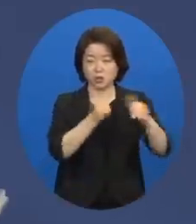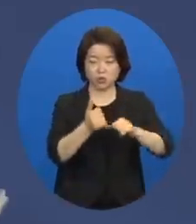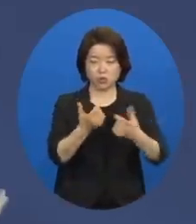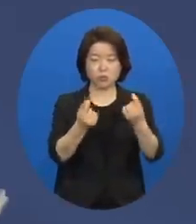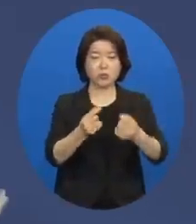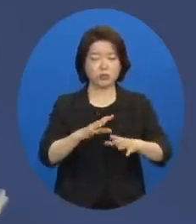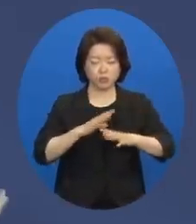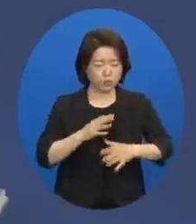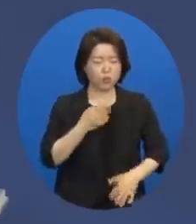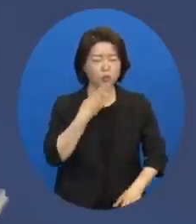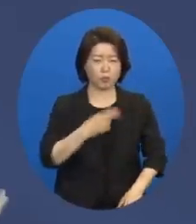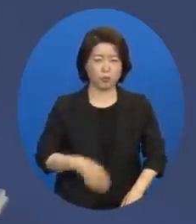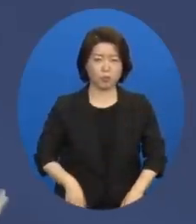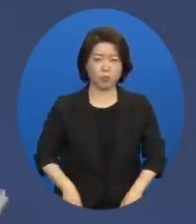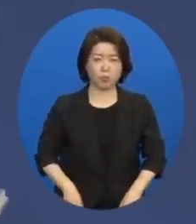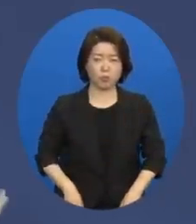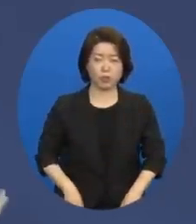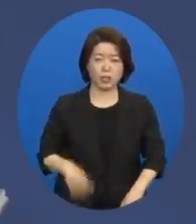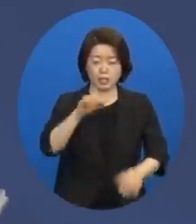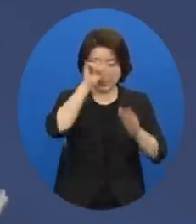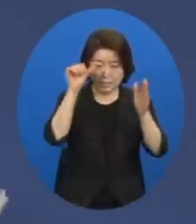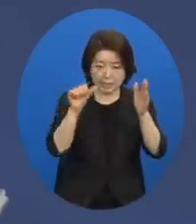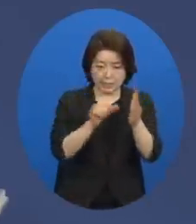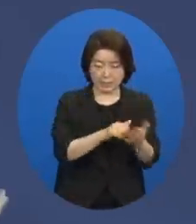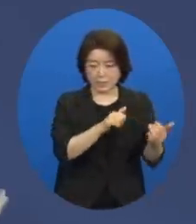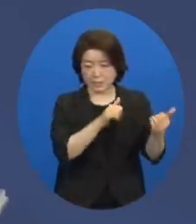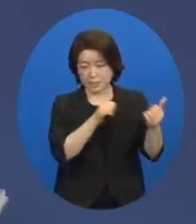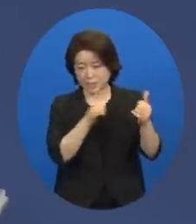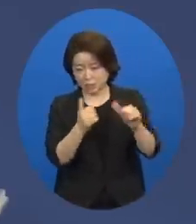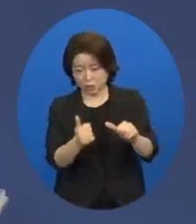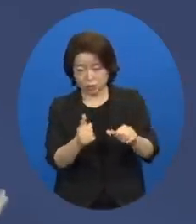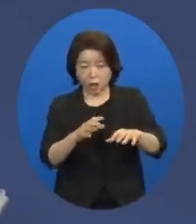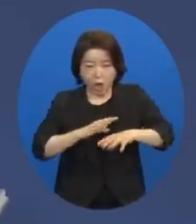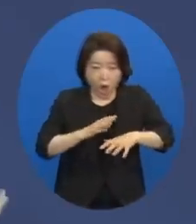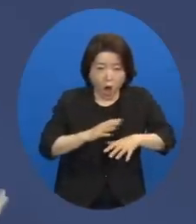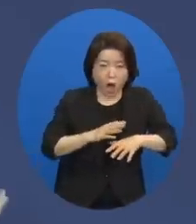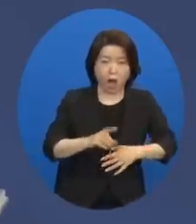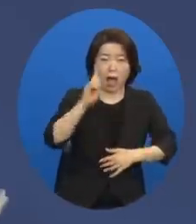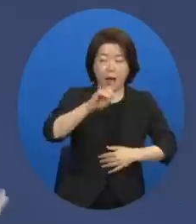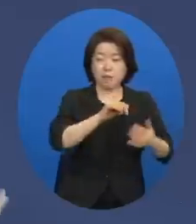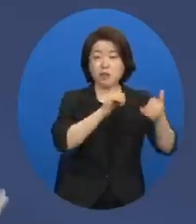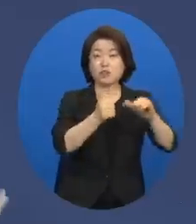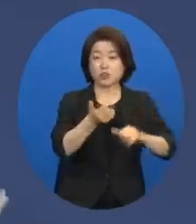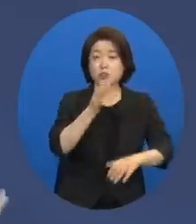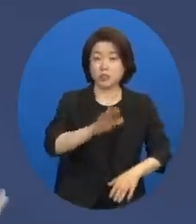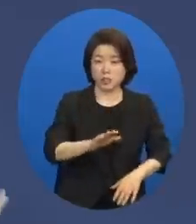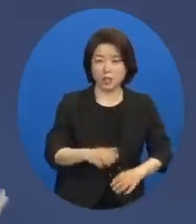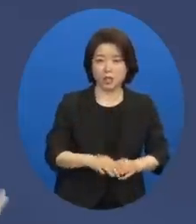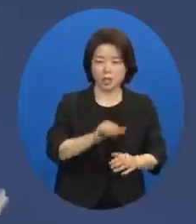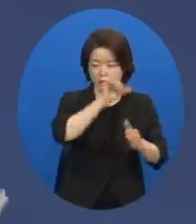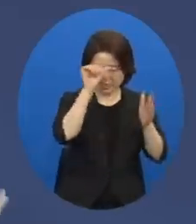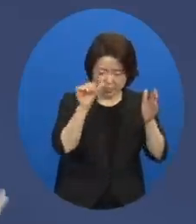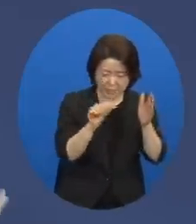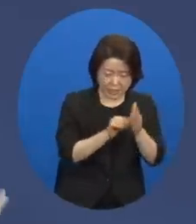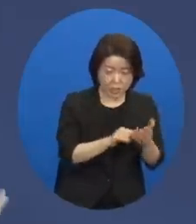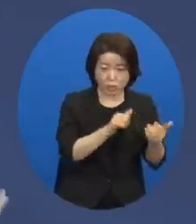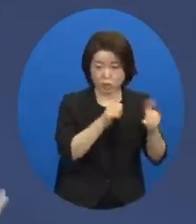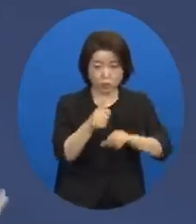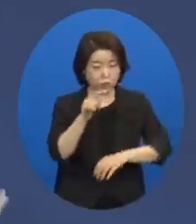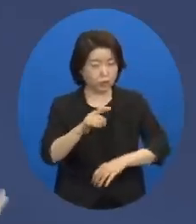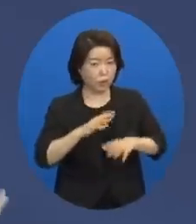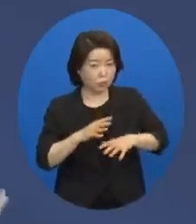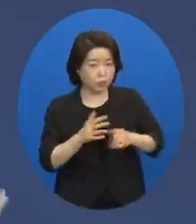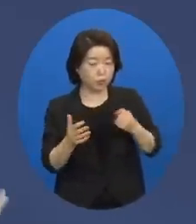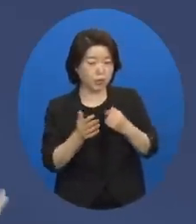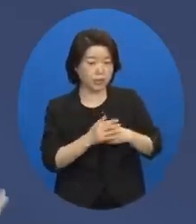게 없습니다. 일생 죽기에 매여 무서워서 한 번 죽는 죽음인데 일생 죽기에 무서워